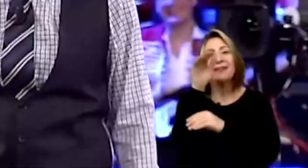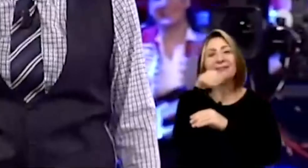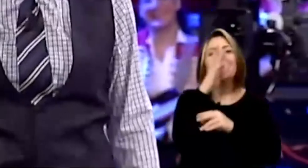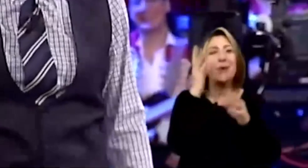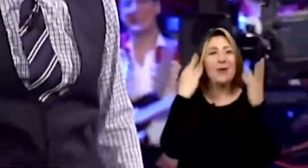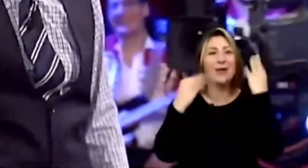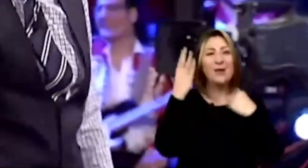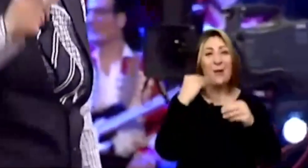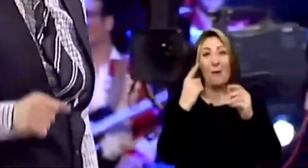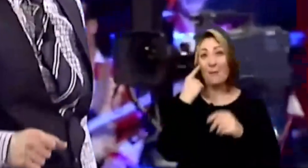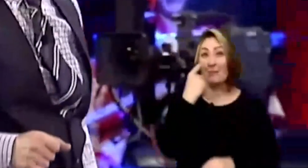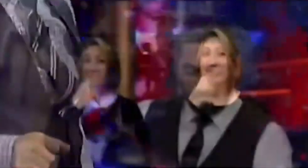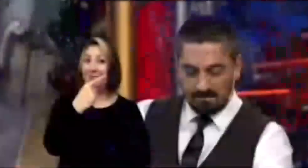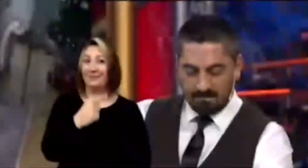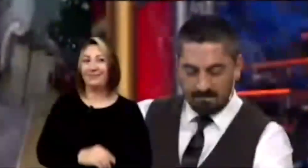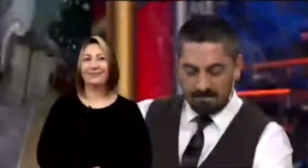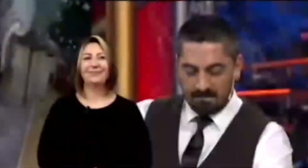tabii ki. Fatih Yürek öğretiyor, görelim.